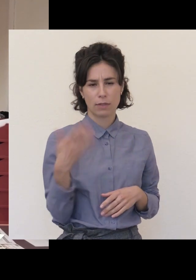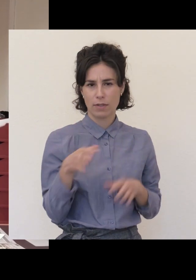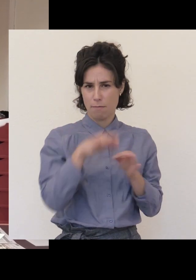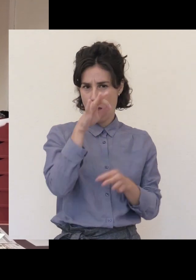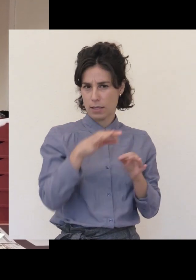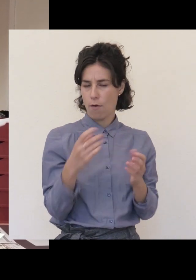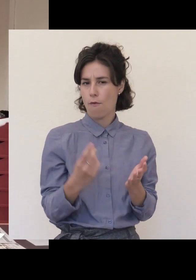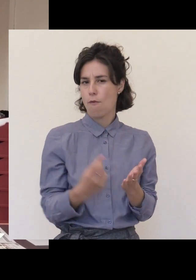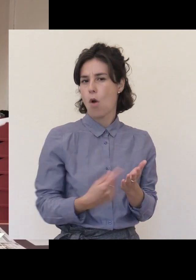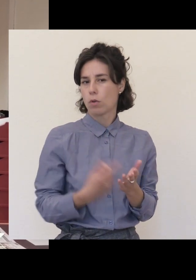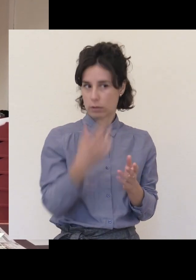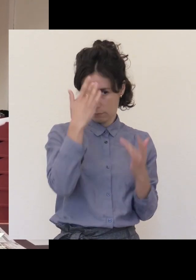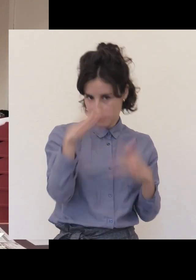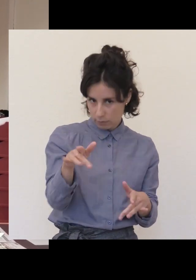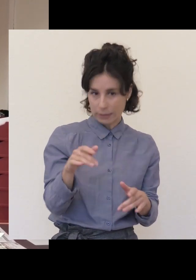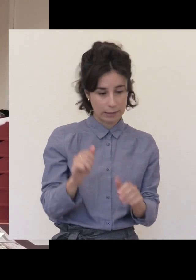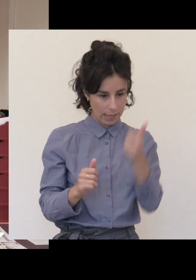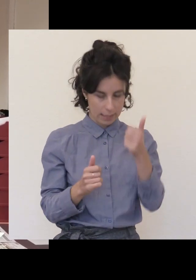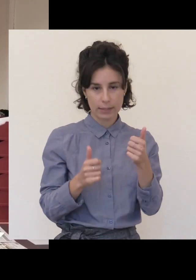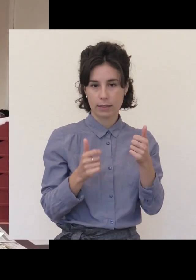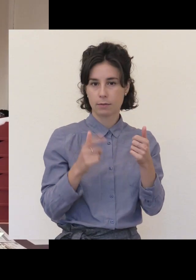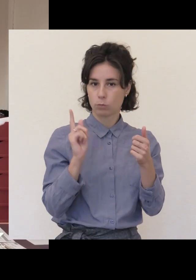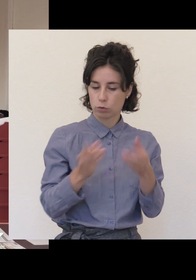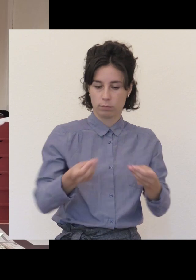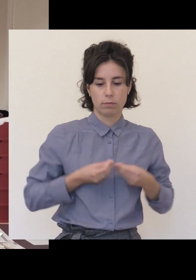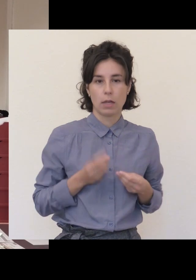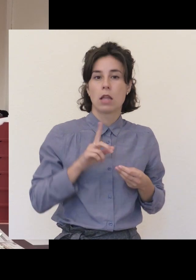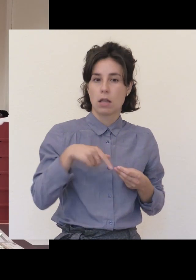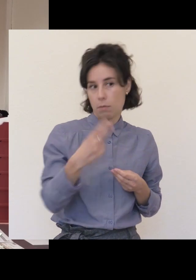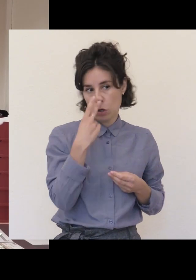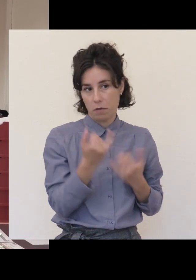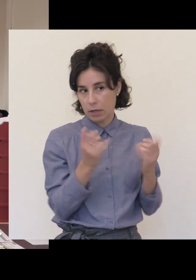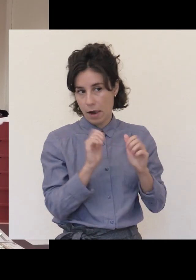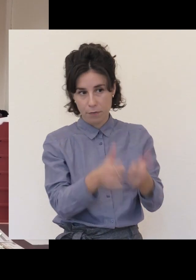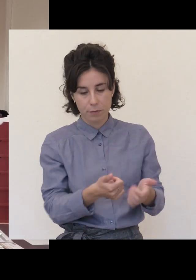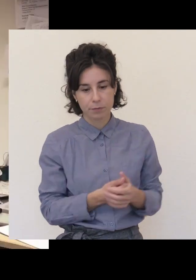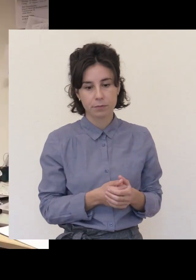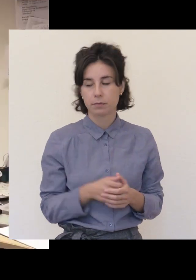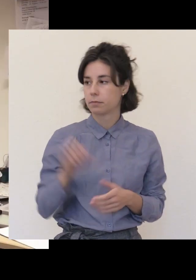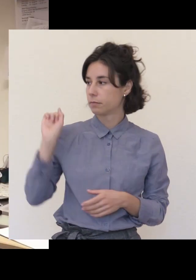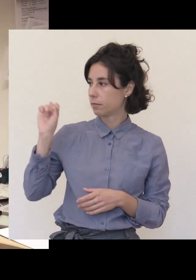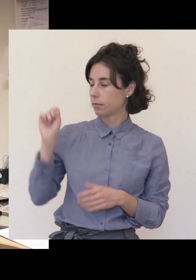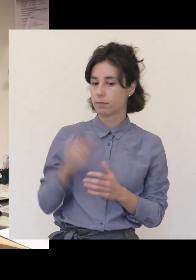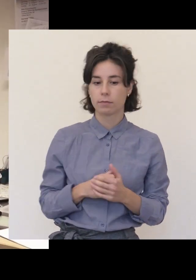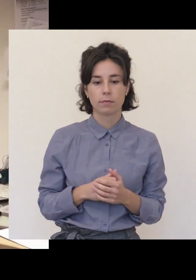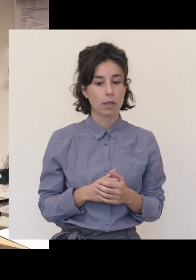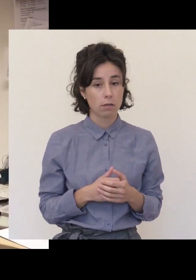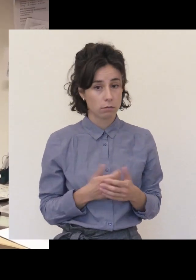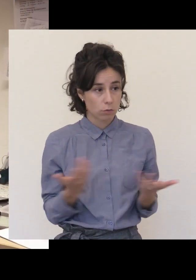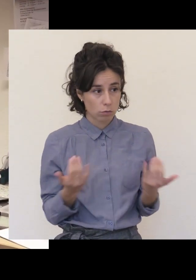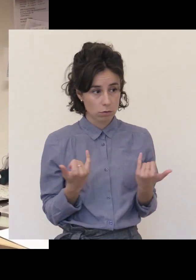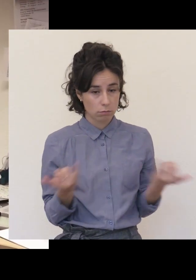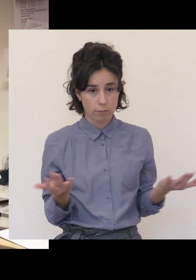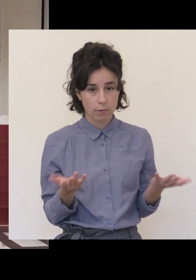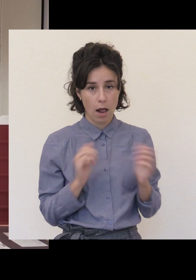Förderung bewilligen. Das müssen Sie als Erste bringen. Dann können wir sehen, wie wir Ihnen helfen können. Ja, vorher können wir nichts tun.